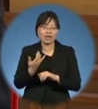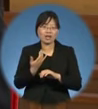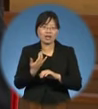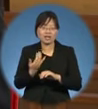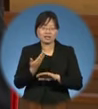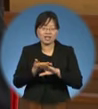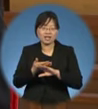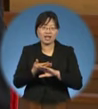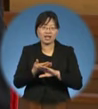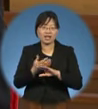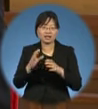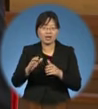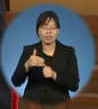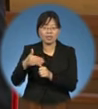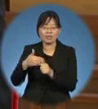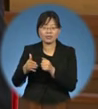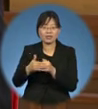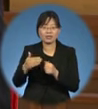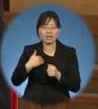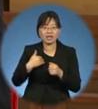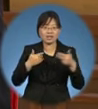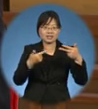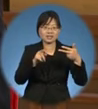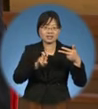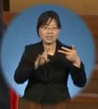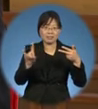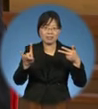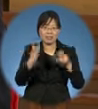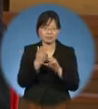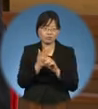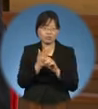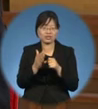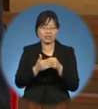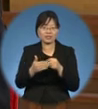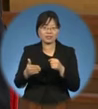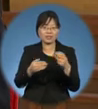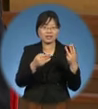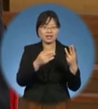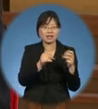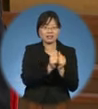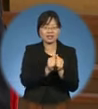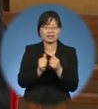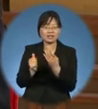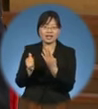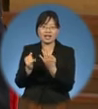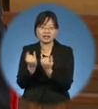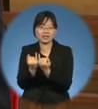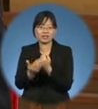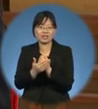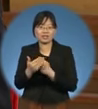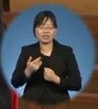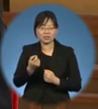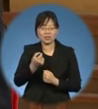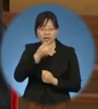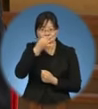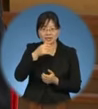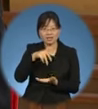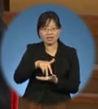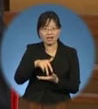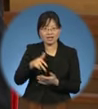보내는 상태라서 몇 남매셨죠? 전 7남매입니다. 7남매. 예. 예. 3남 4녀였었는데 그러다 예. 보니까 좀 힘든